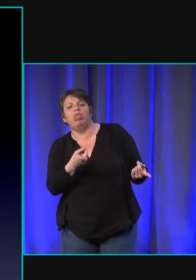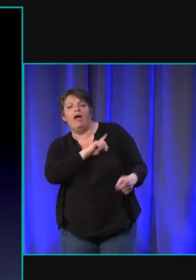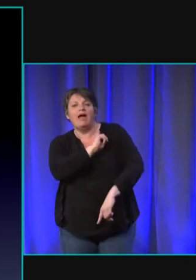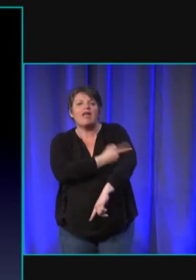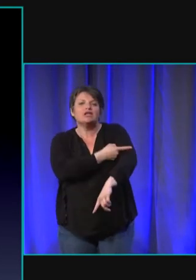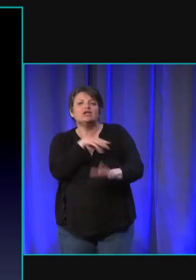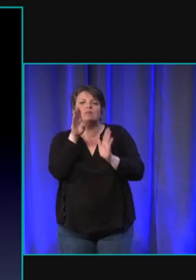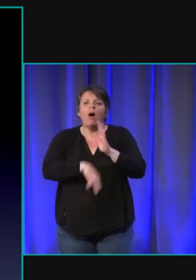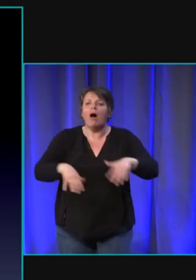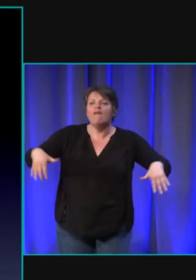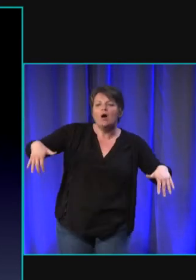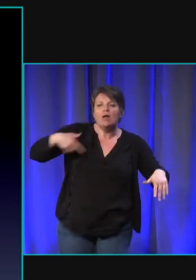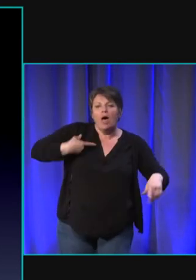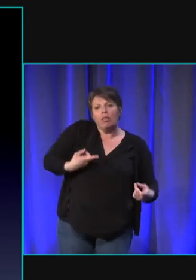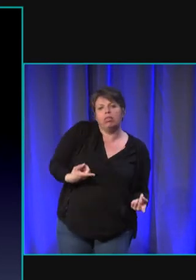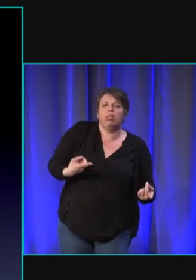sur leur fauteuil,